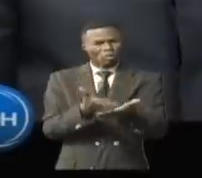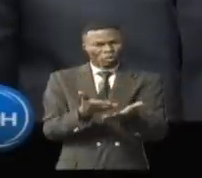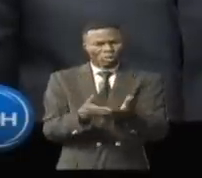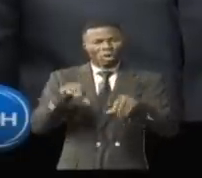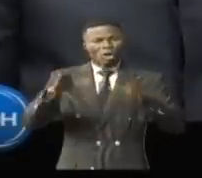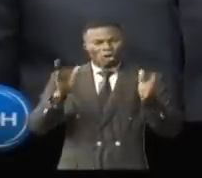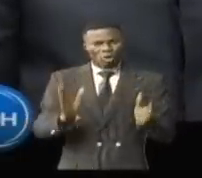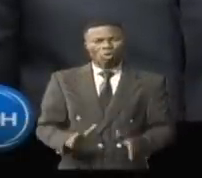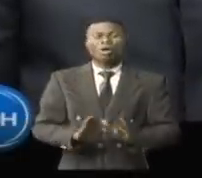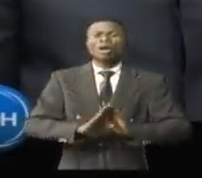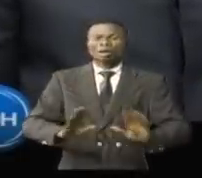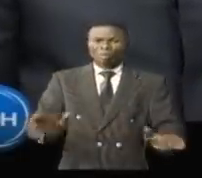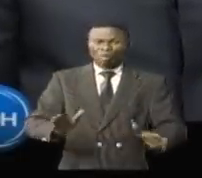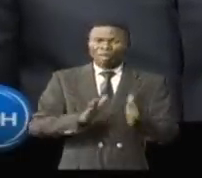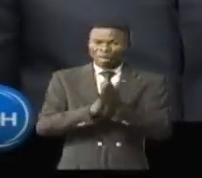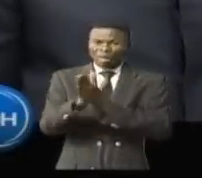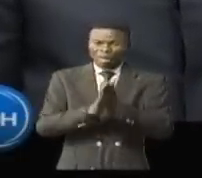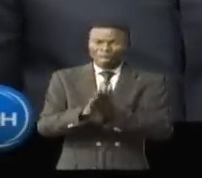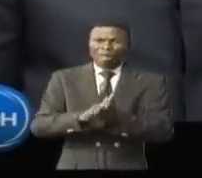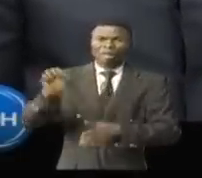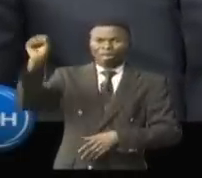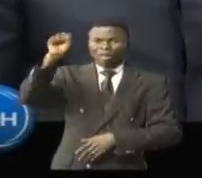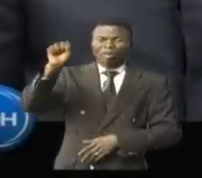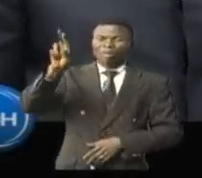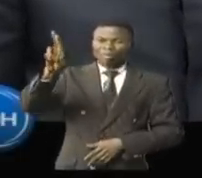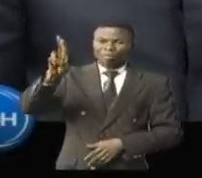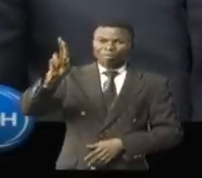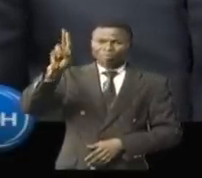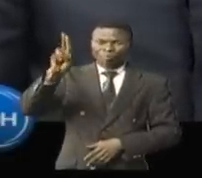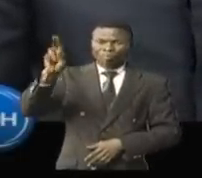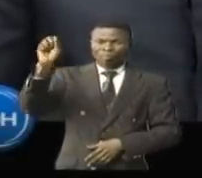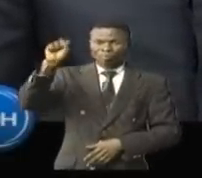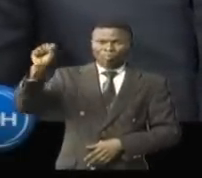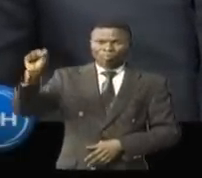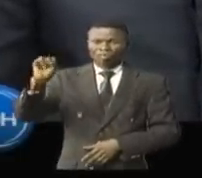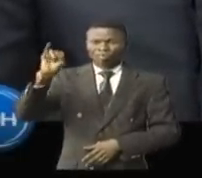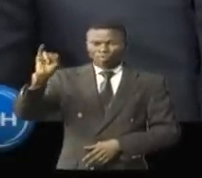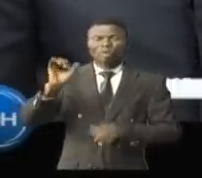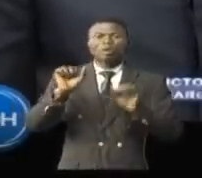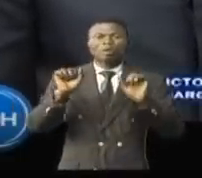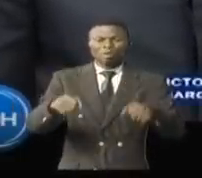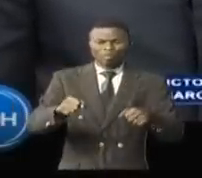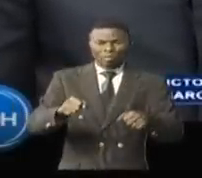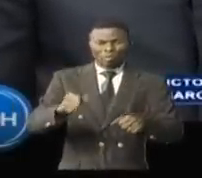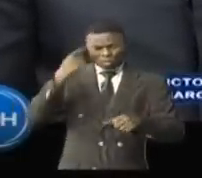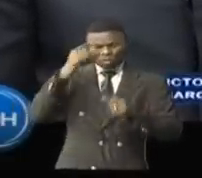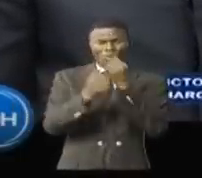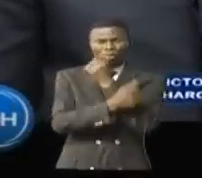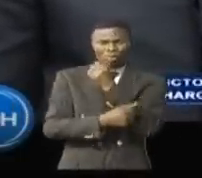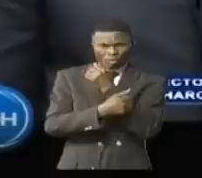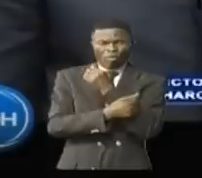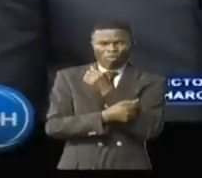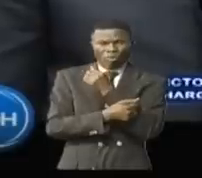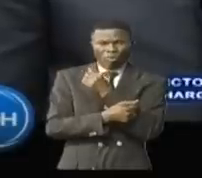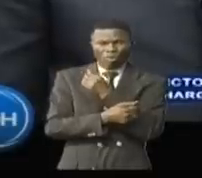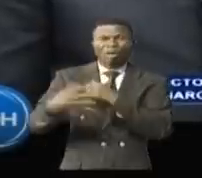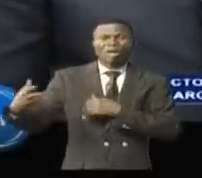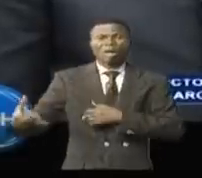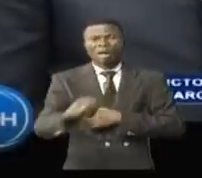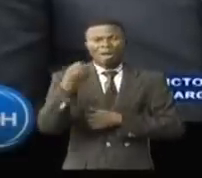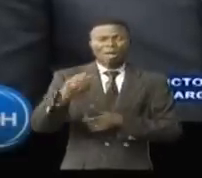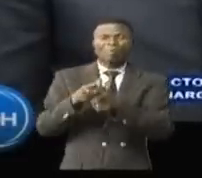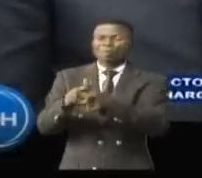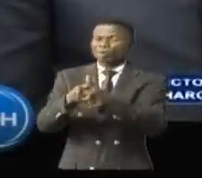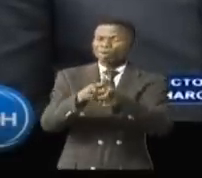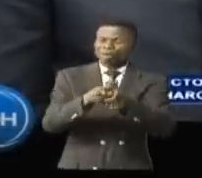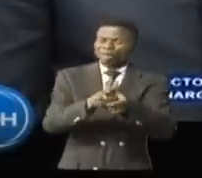Congolais peuvent toujours compter sur la Russie en ce qui concerne la possibilité pour le pays de s'approvisionner en tout le matériel